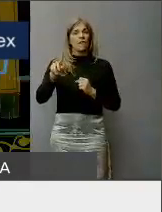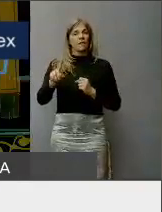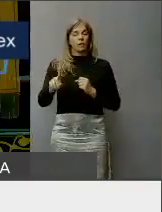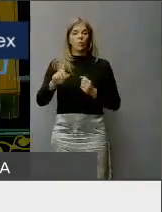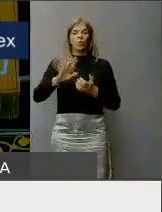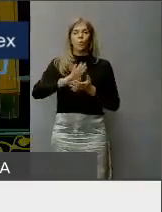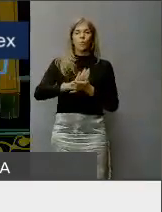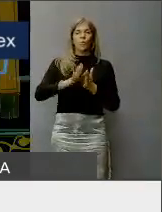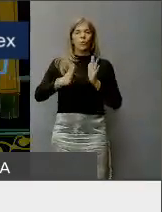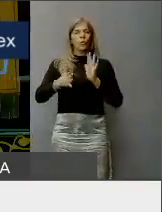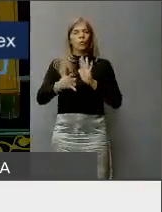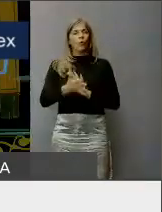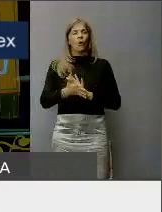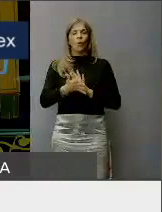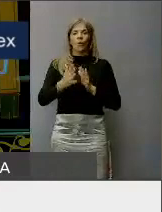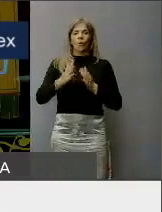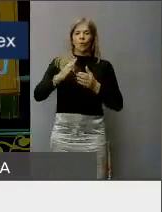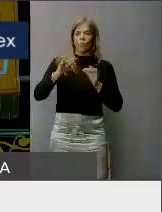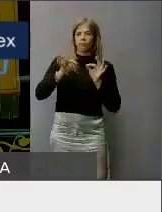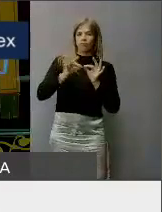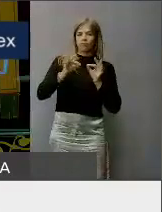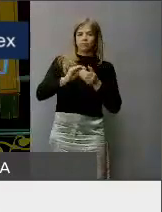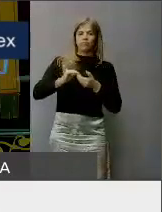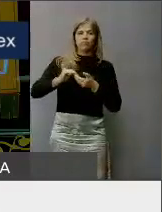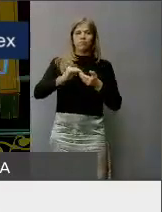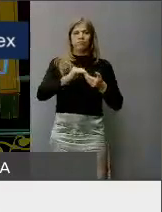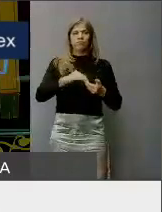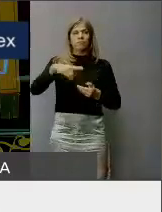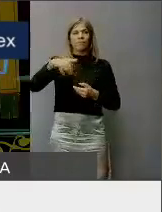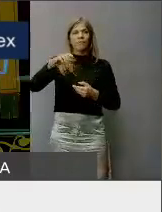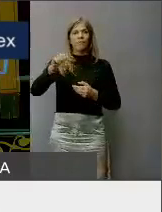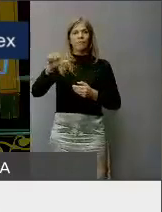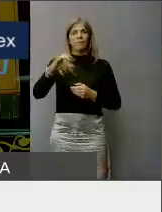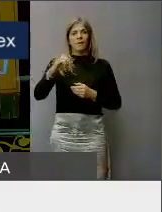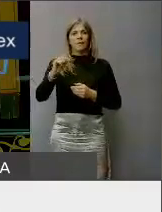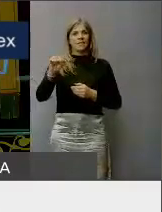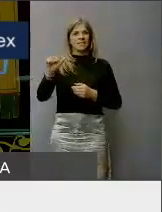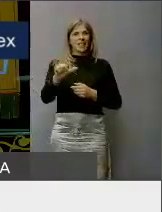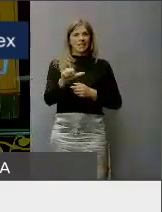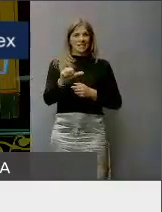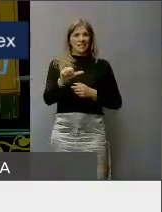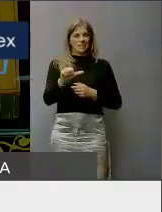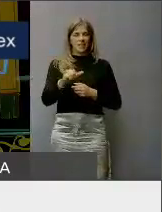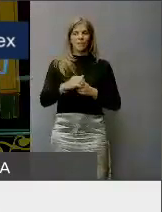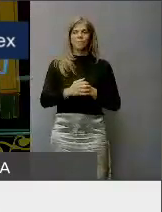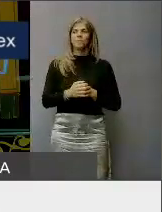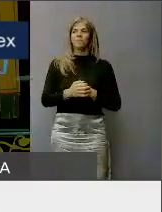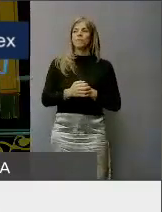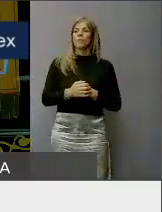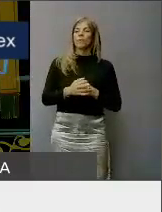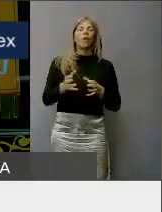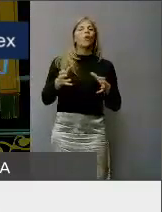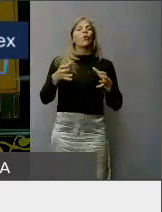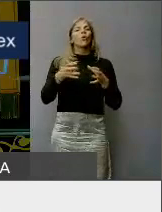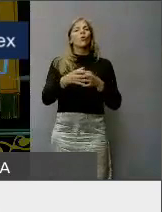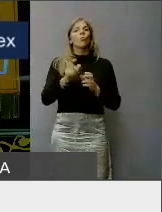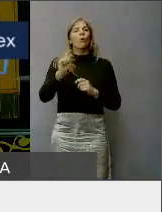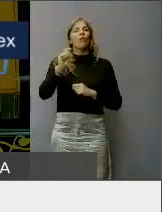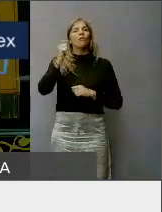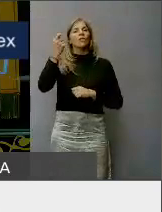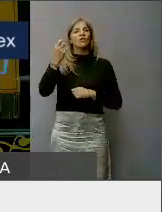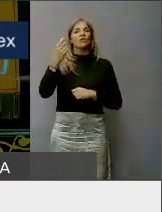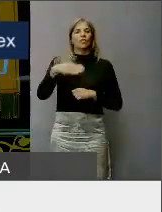l'associazione cui acronimo è il cas proposta dai consiglieri del gruppo vinci genova consigliera